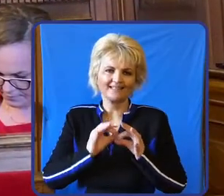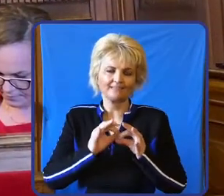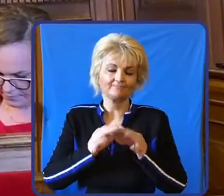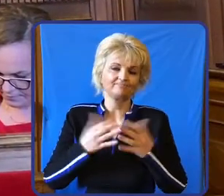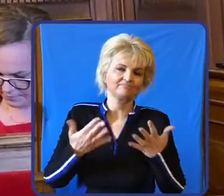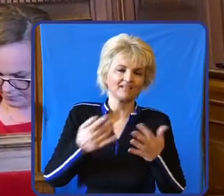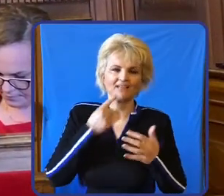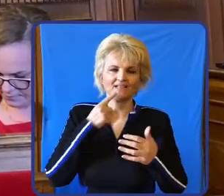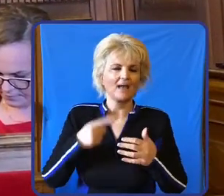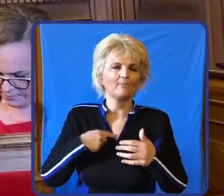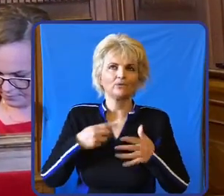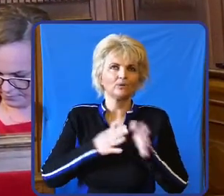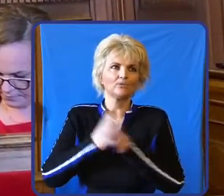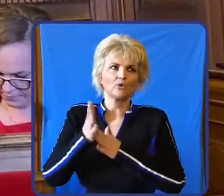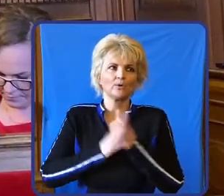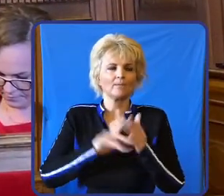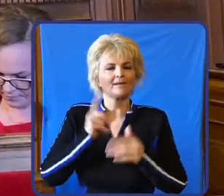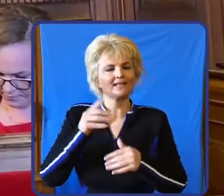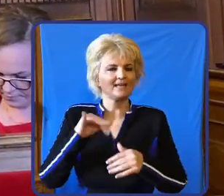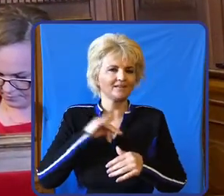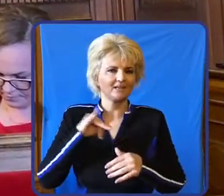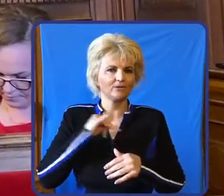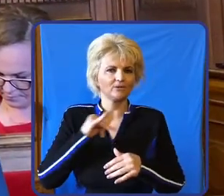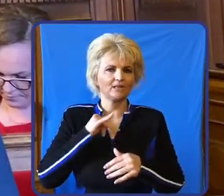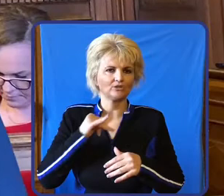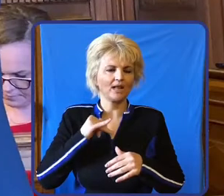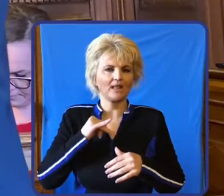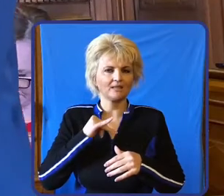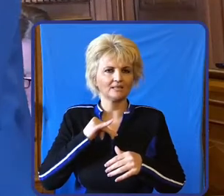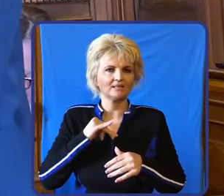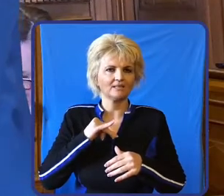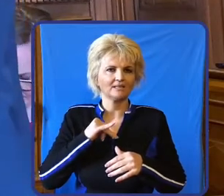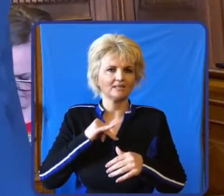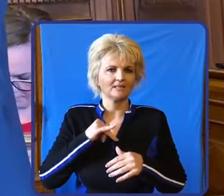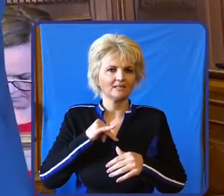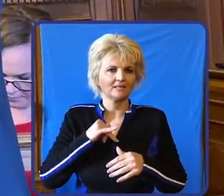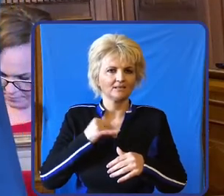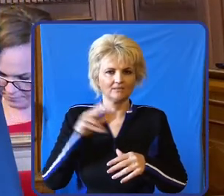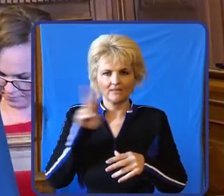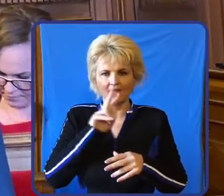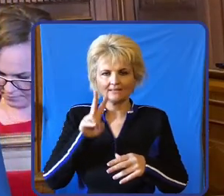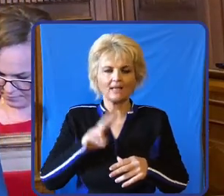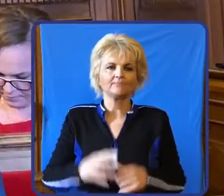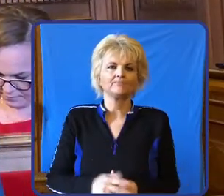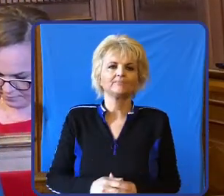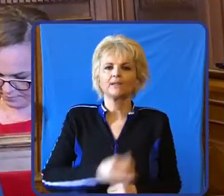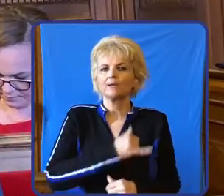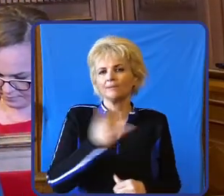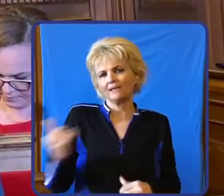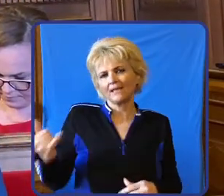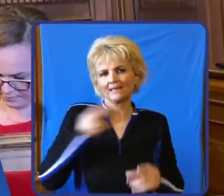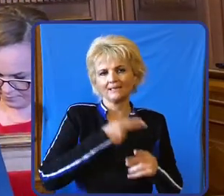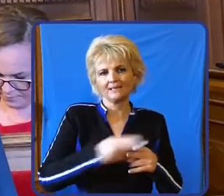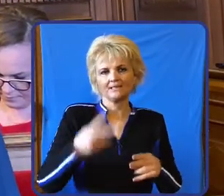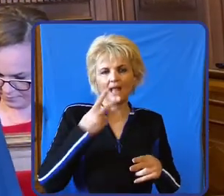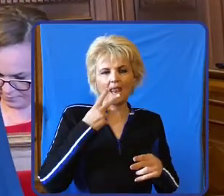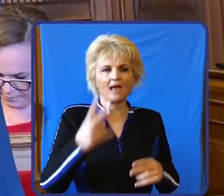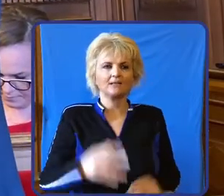Hát nem azt mondom, hogy nagy örömmel, de azért érdeklődéssel mégiscsak. És hát azt hiszem, azt már mindenki tisztán látja,